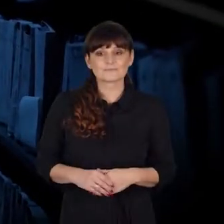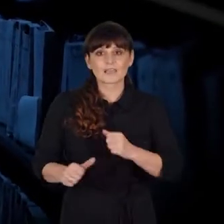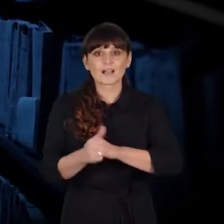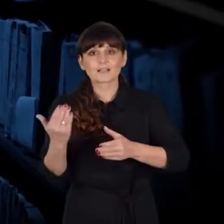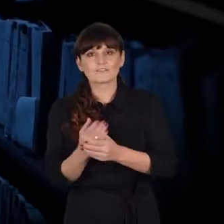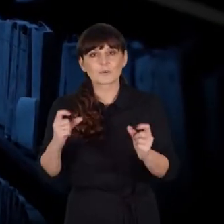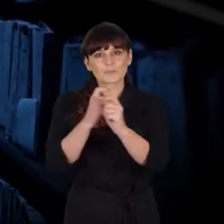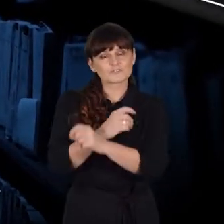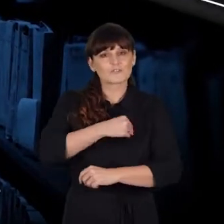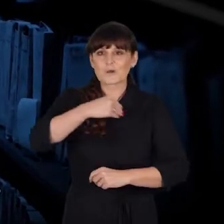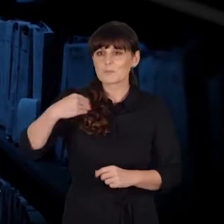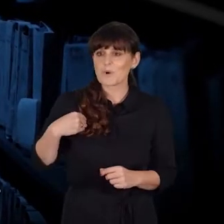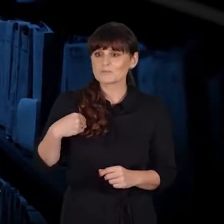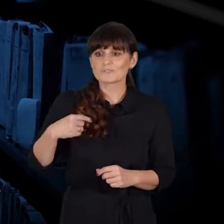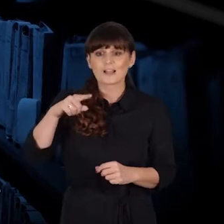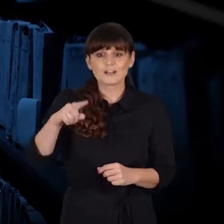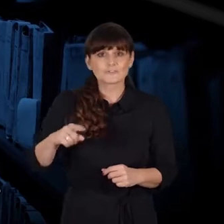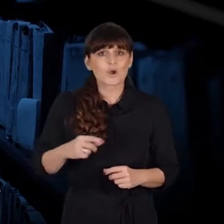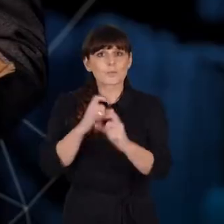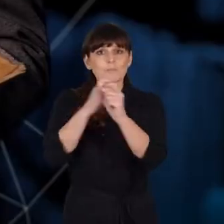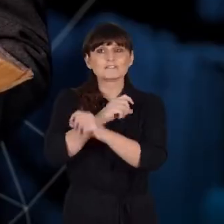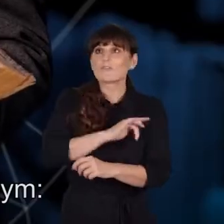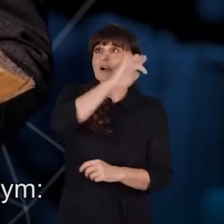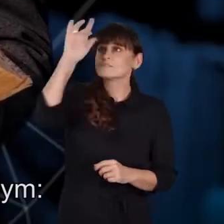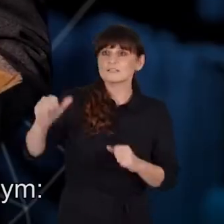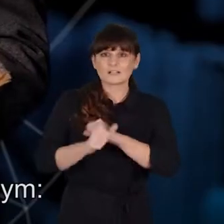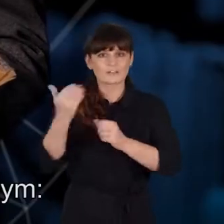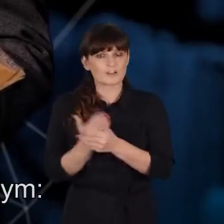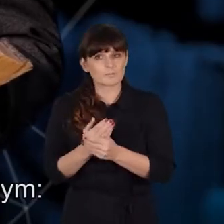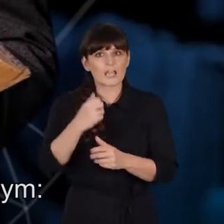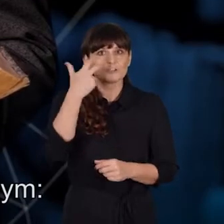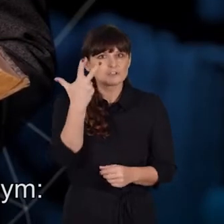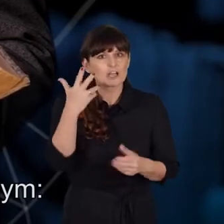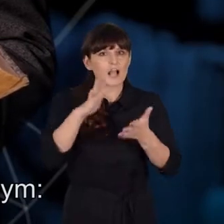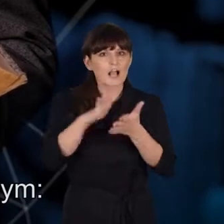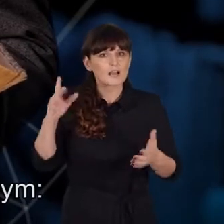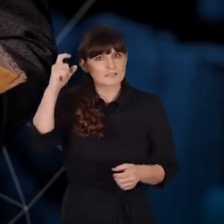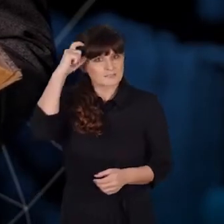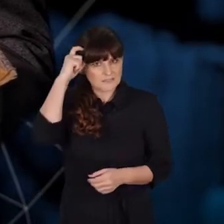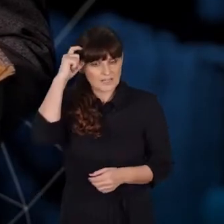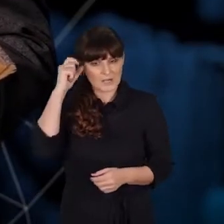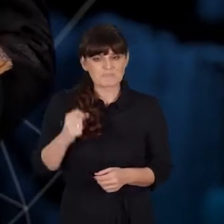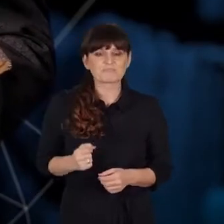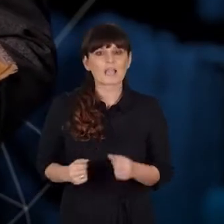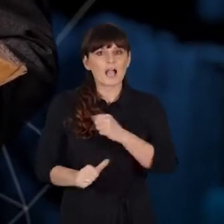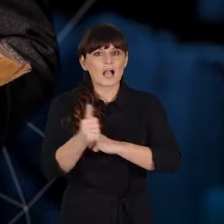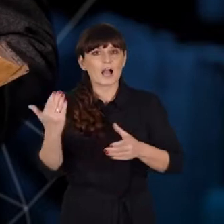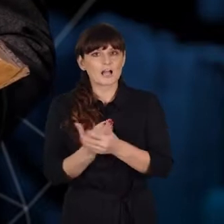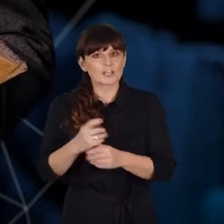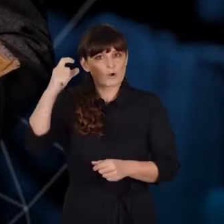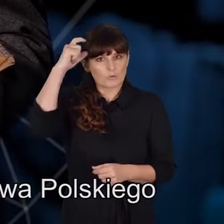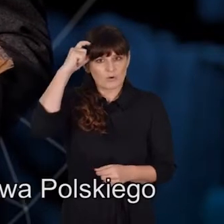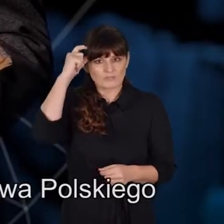Archiwa Państwowe w Polsce tworzą Państwową Sieć Archiwalną. To trzy archiwa o charakterze centralnym. Archiwum Główne Akt